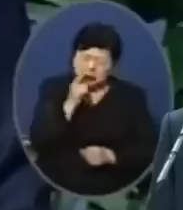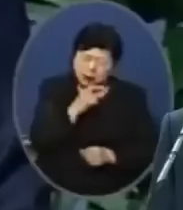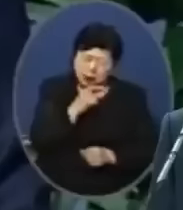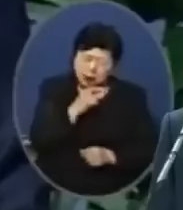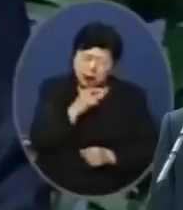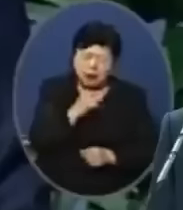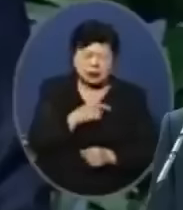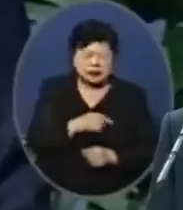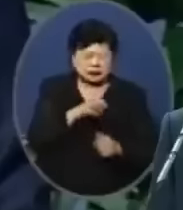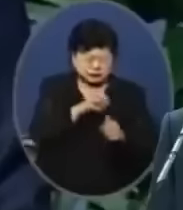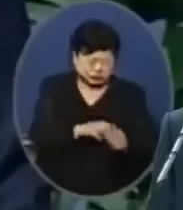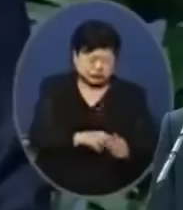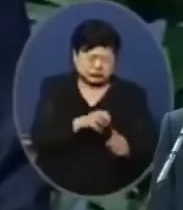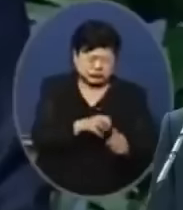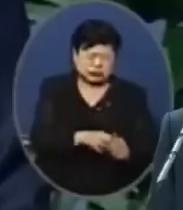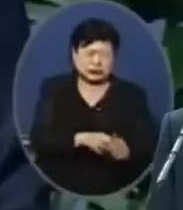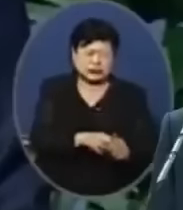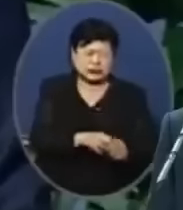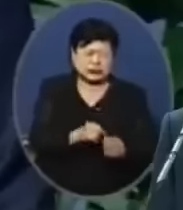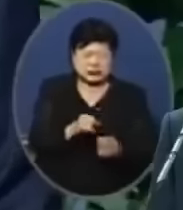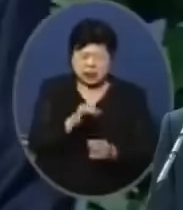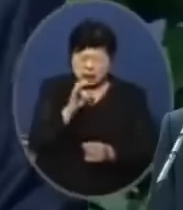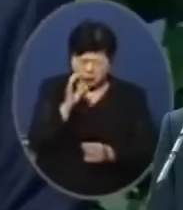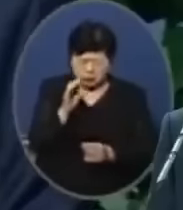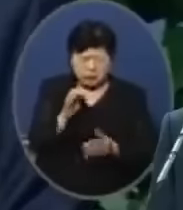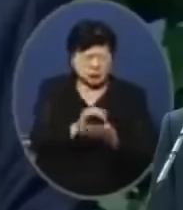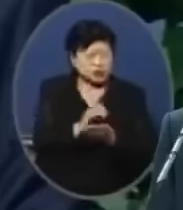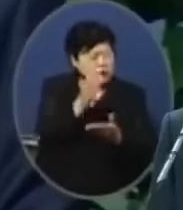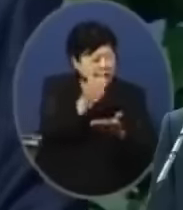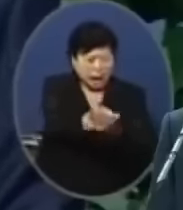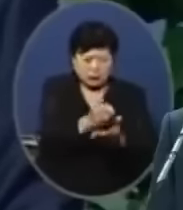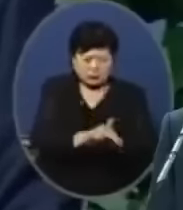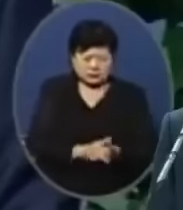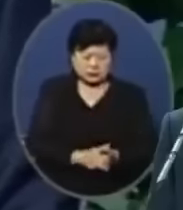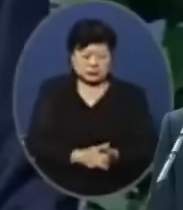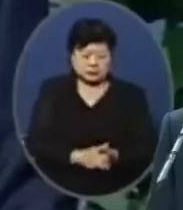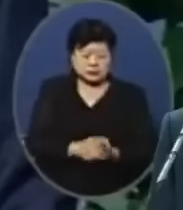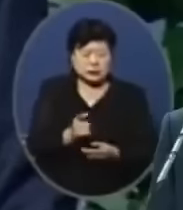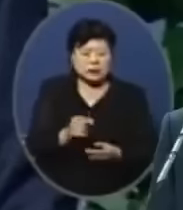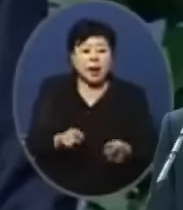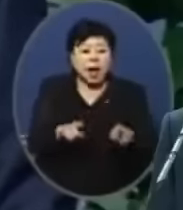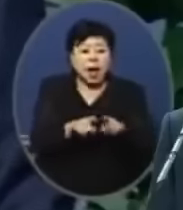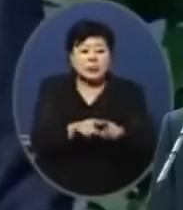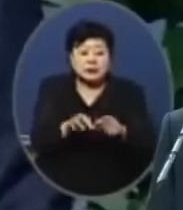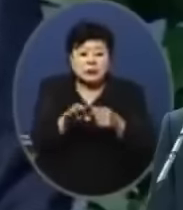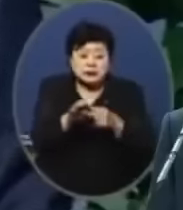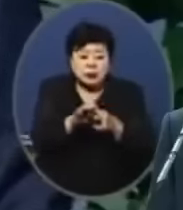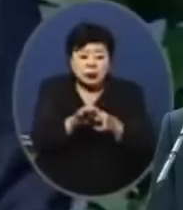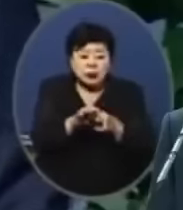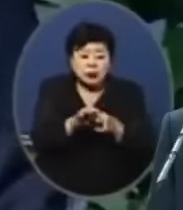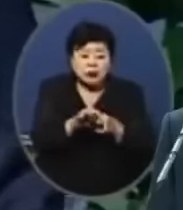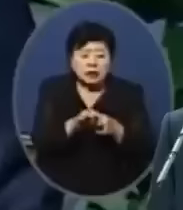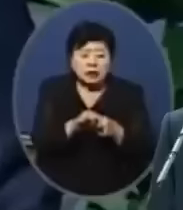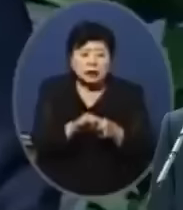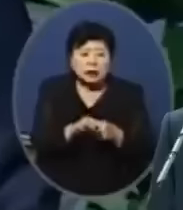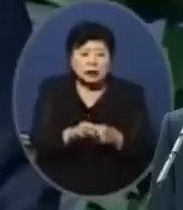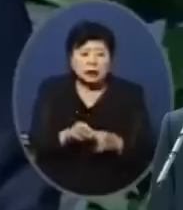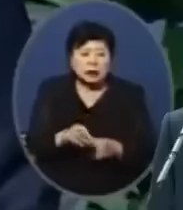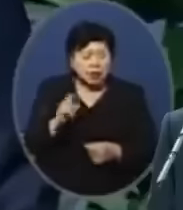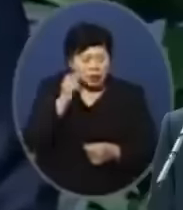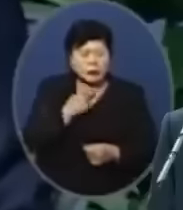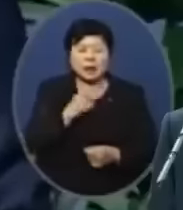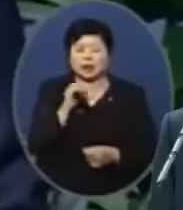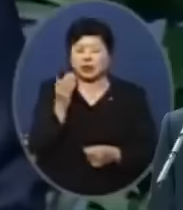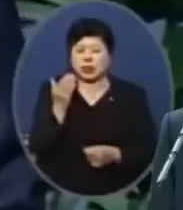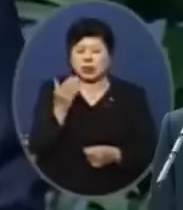옷이나 벗기고 그렇게 한 사람이면 친구로 삼지 마십시오. 그 사람과 같이 있으면 여러분 함께 화를 당하게 되는